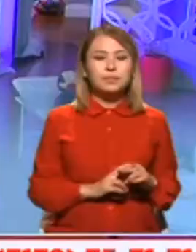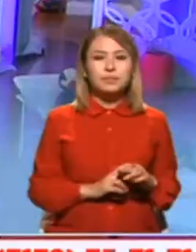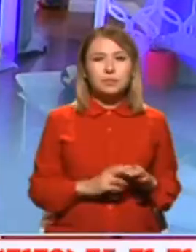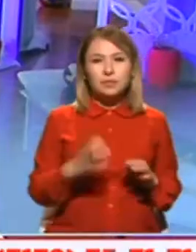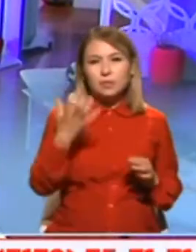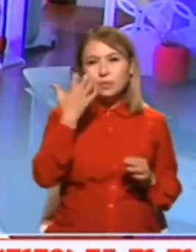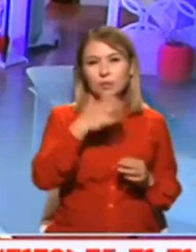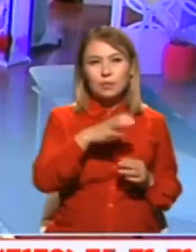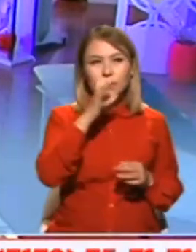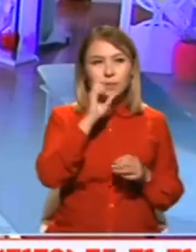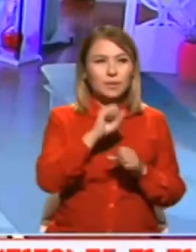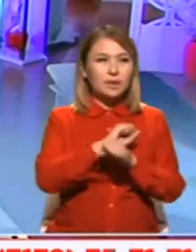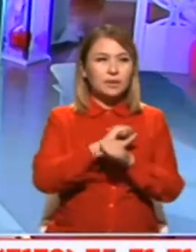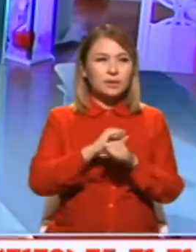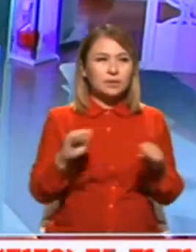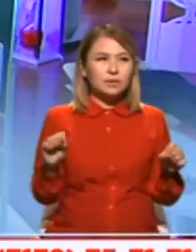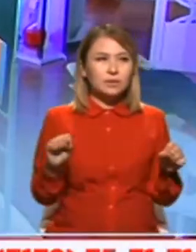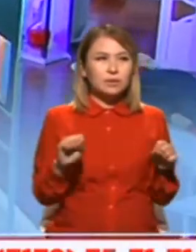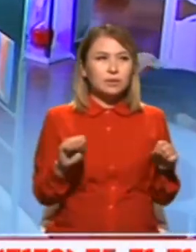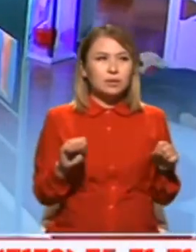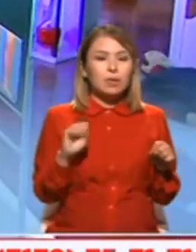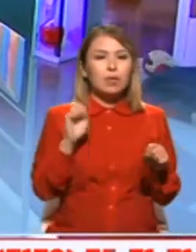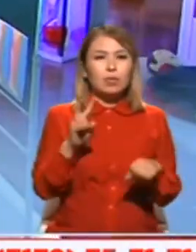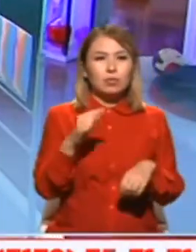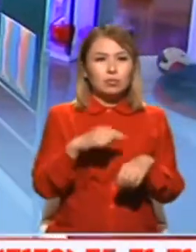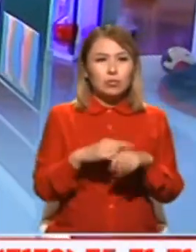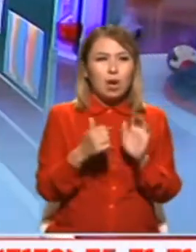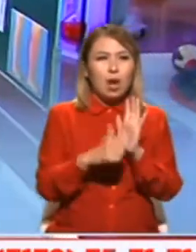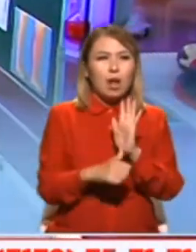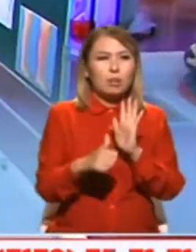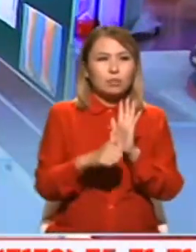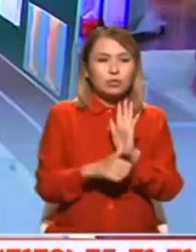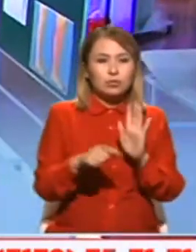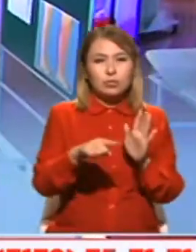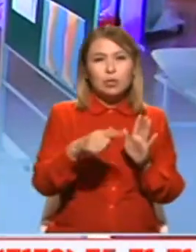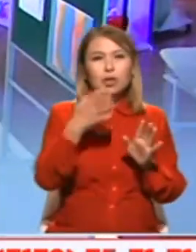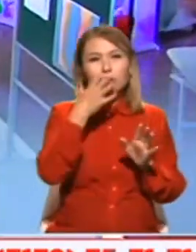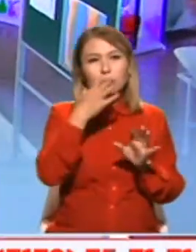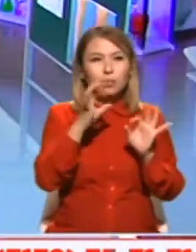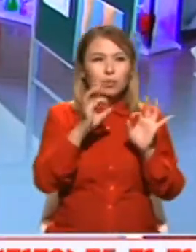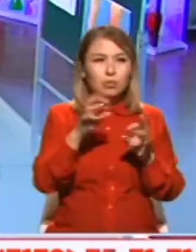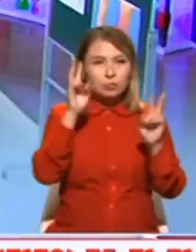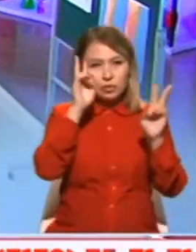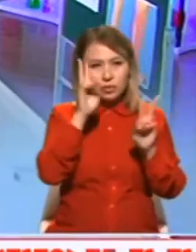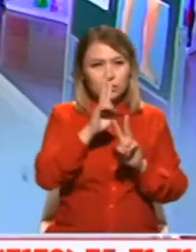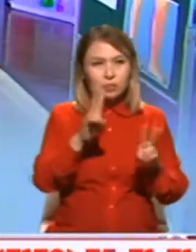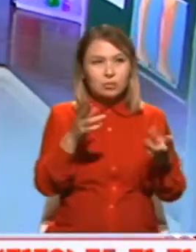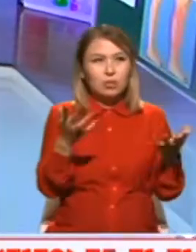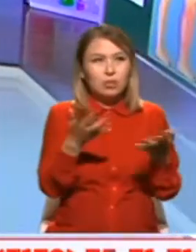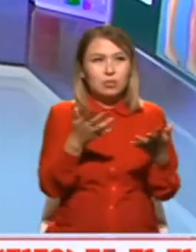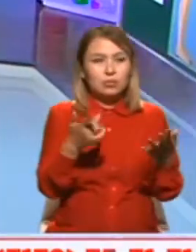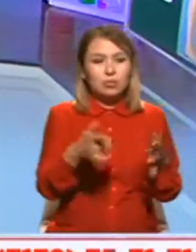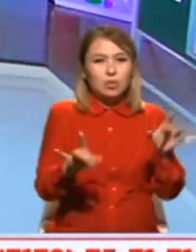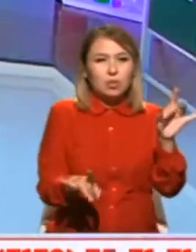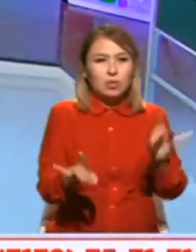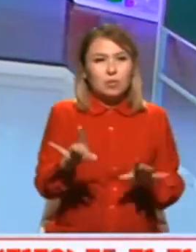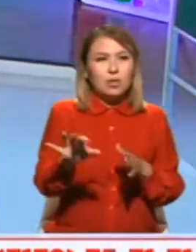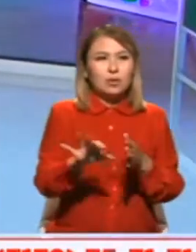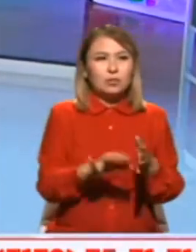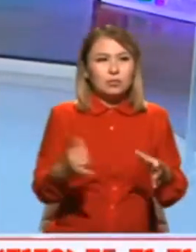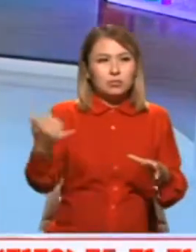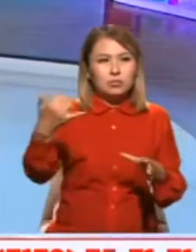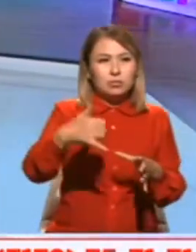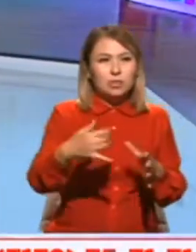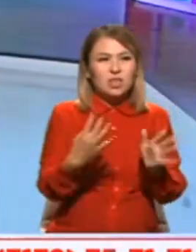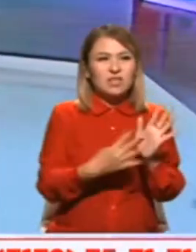біз ұсынамыз. Жаңада айтып кеттік. Қалай байқаймыз енді 60 градус жылы күйінде ішу керек. Біз шайдың қайнаған кезде судың